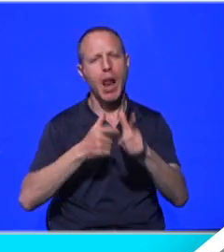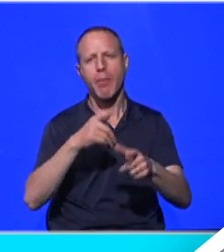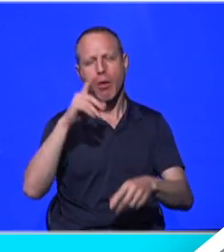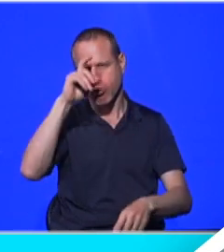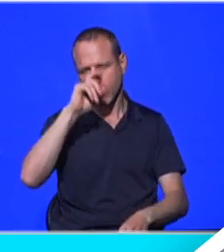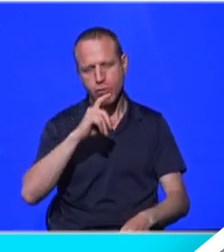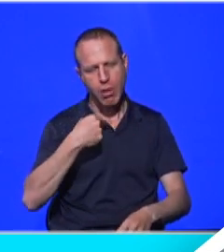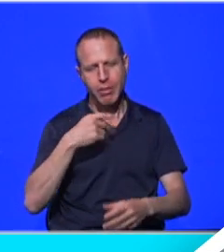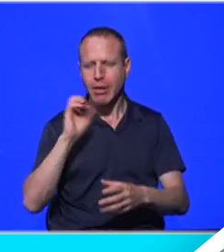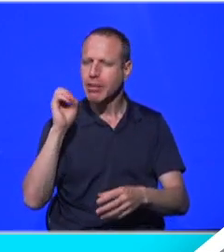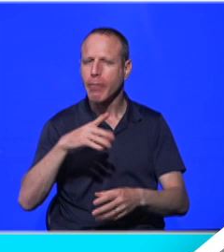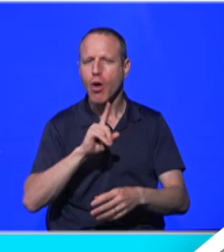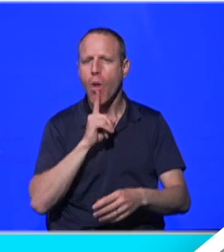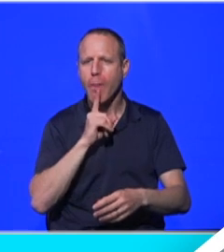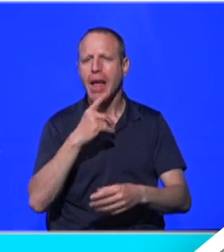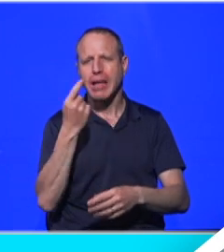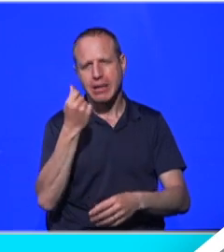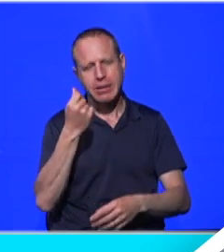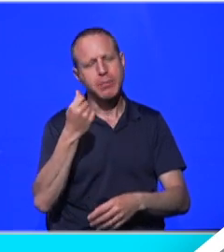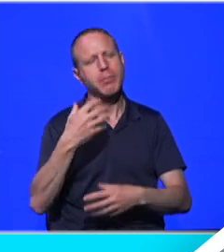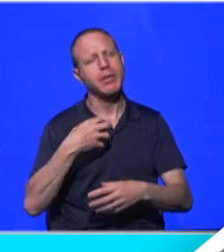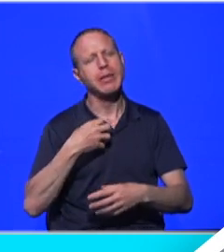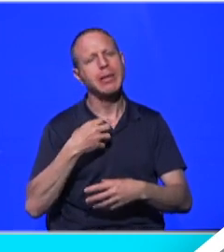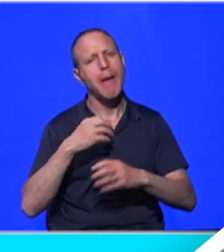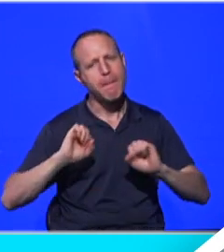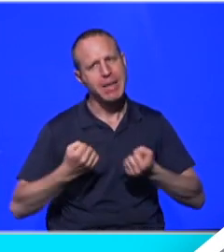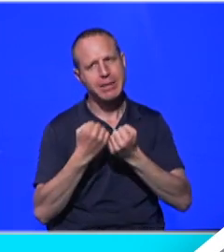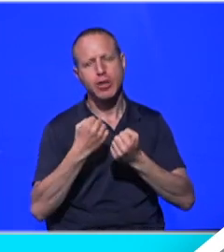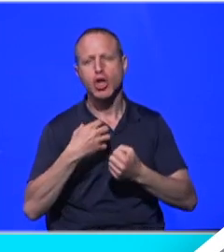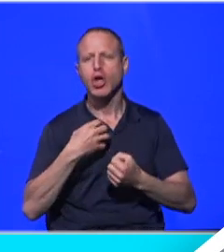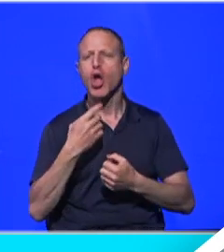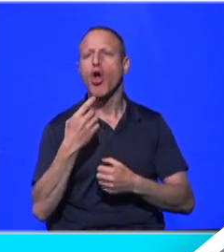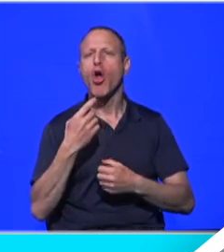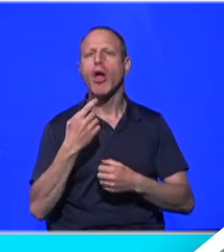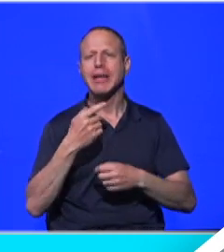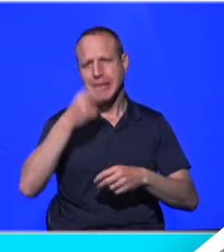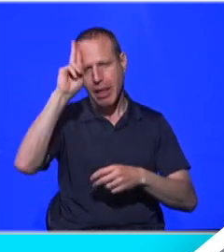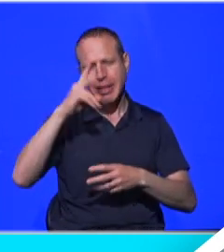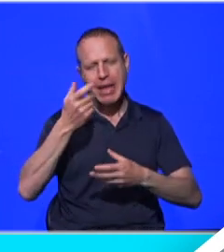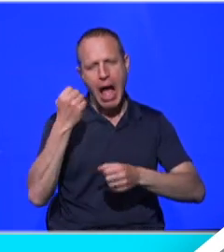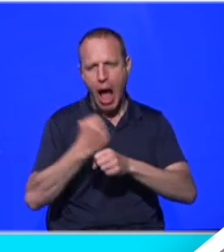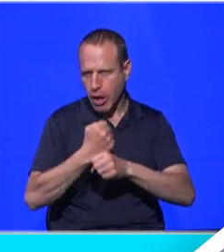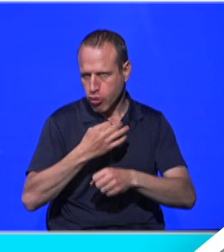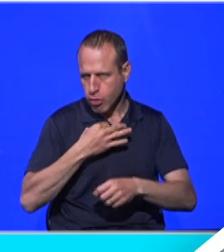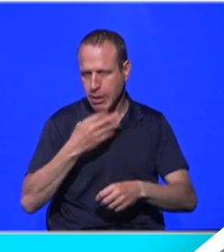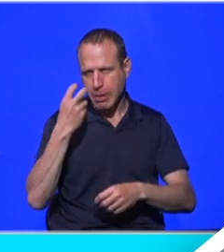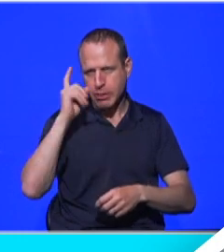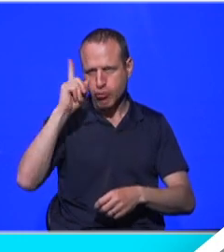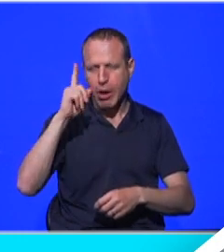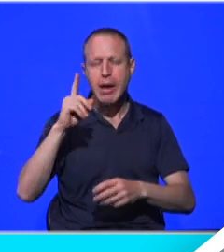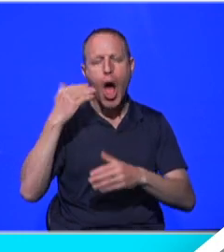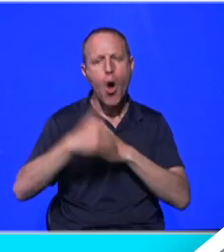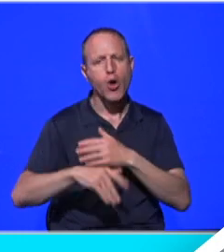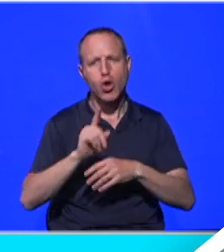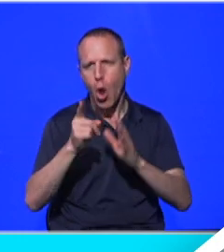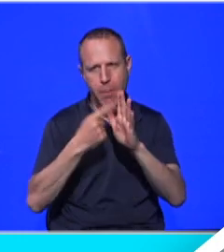ממרצי, מהוני, סיכנתי את הקריירה שלי לאורך 20 השנים האחרונות, לא פעם ולא פעמיים, כדי להילחם